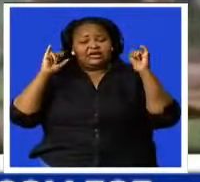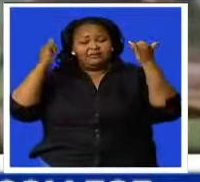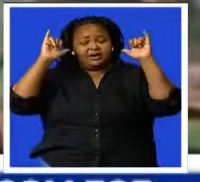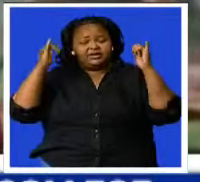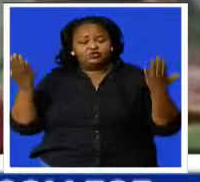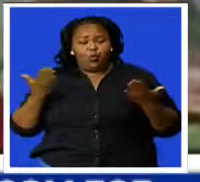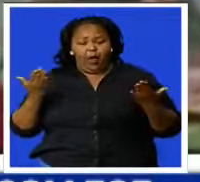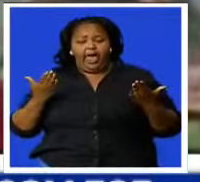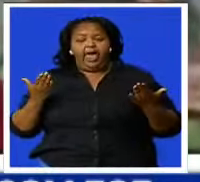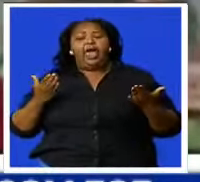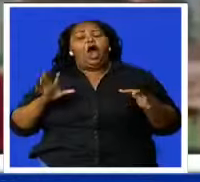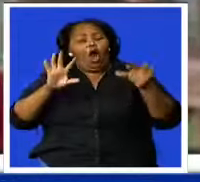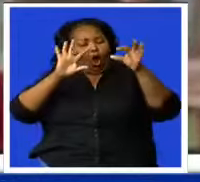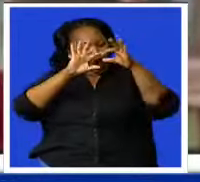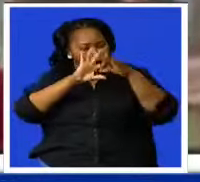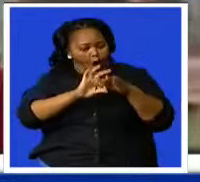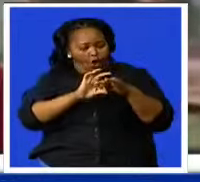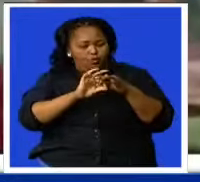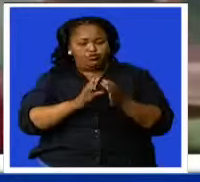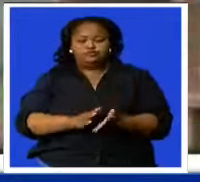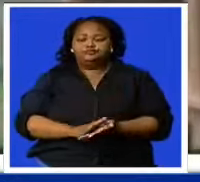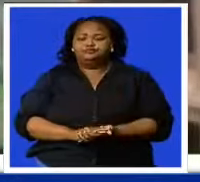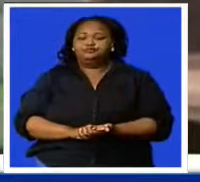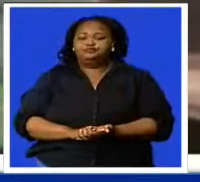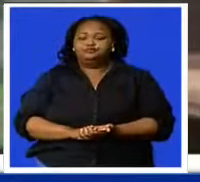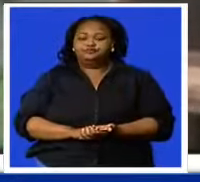khona iplan yethu beyithe